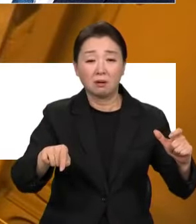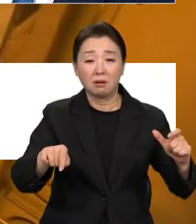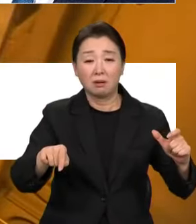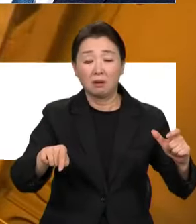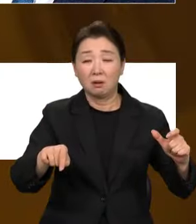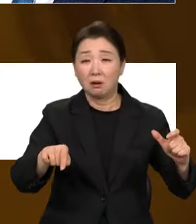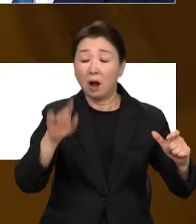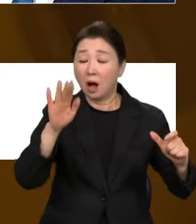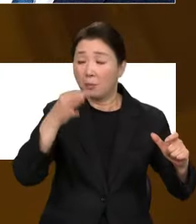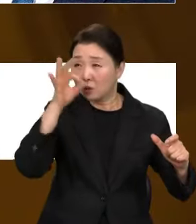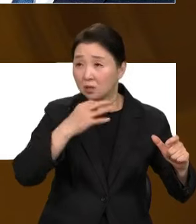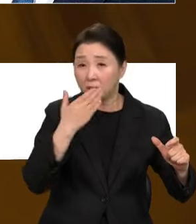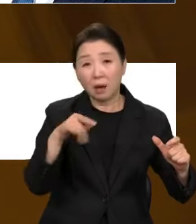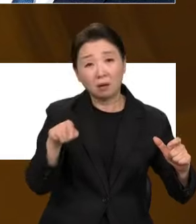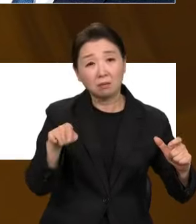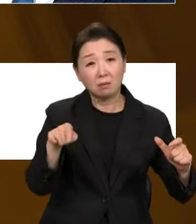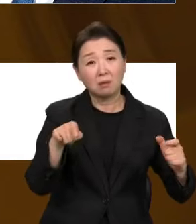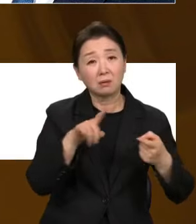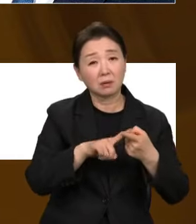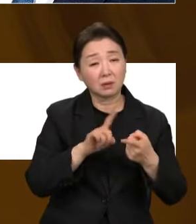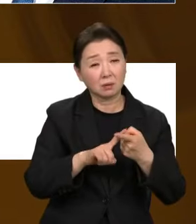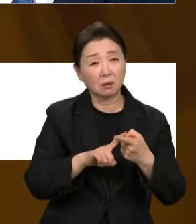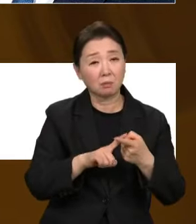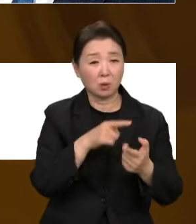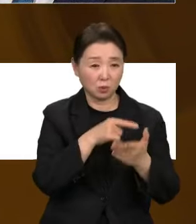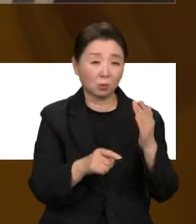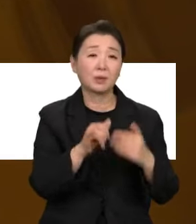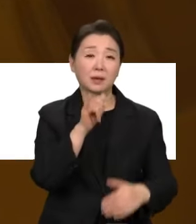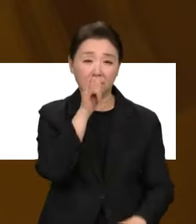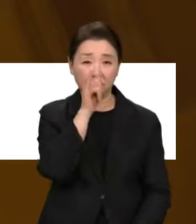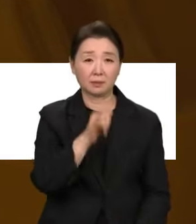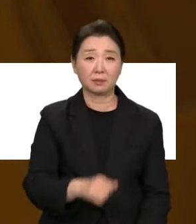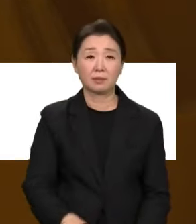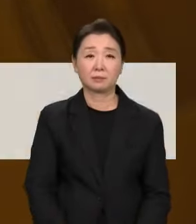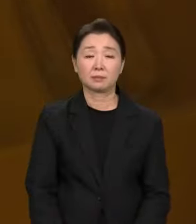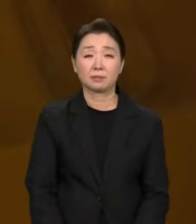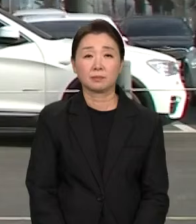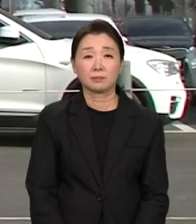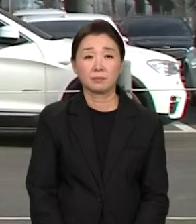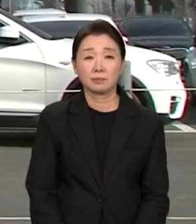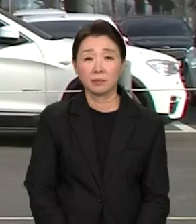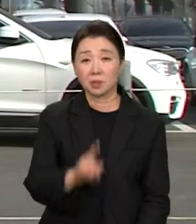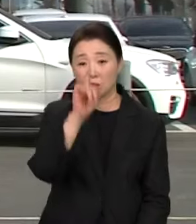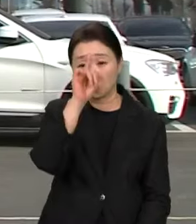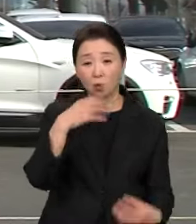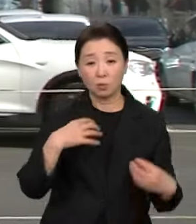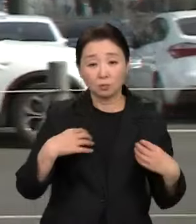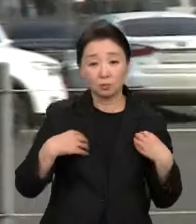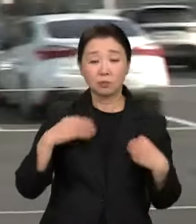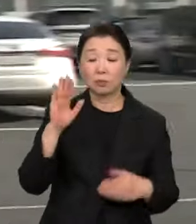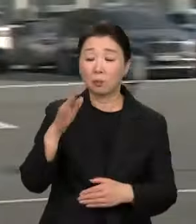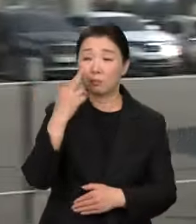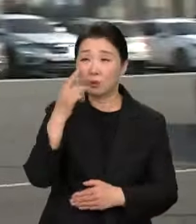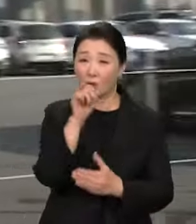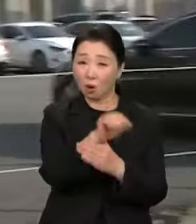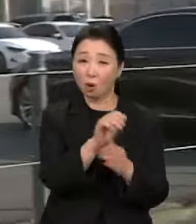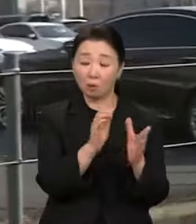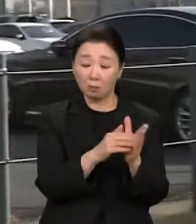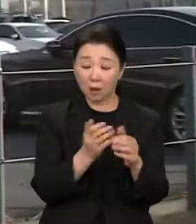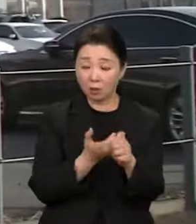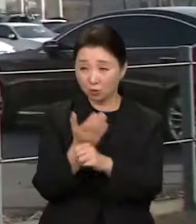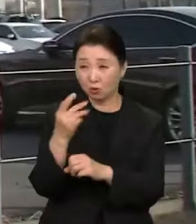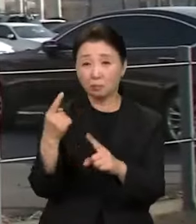발생 가능한 이익에 대한 손해라는 거죠. 정부는 앞으로 미국이 허용하는 방식으로 수출을